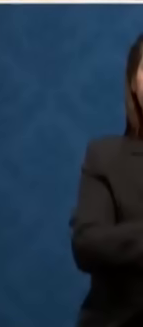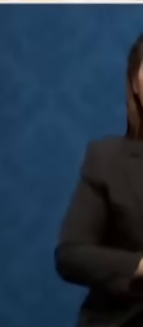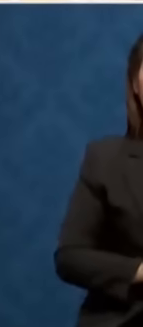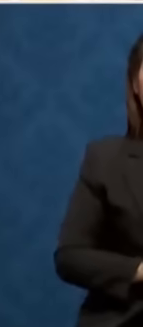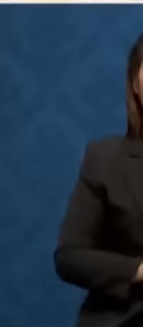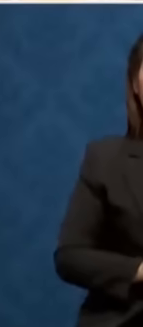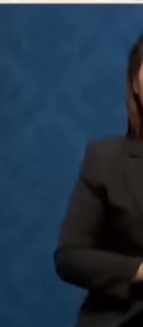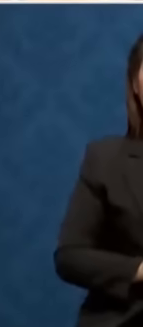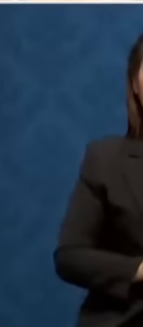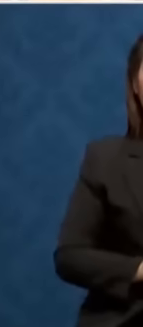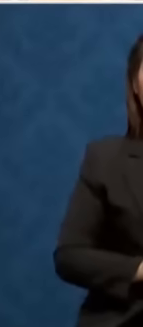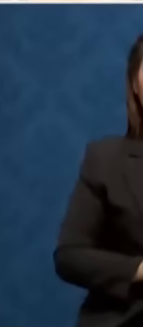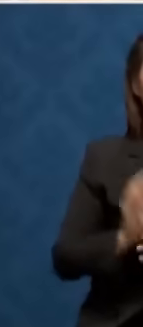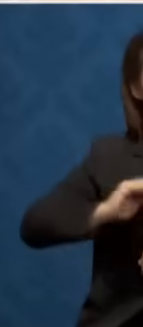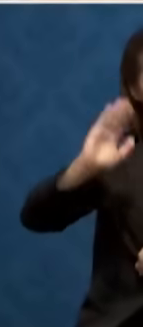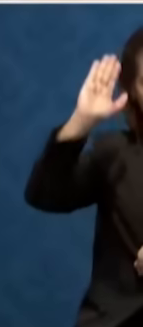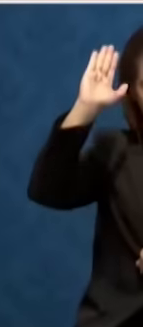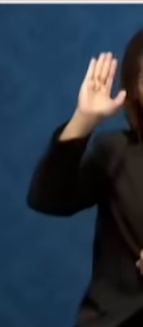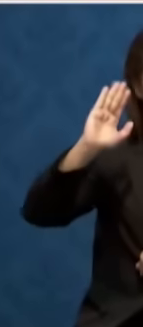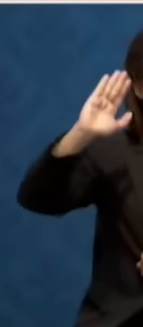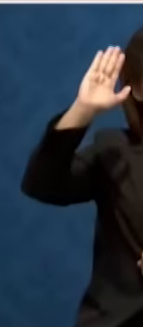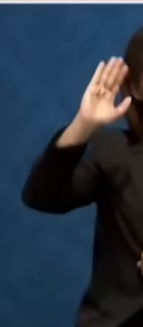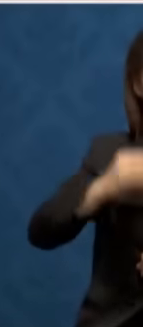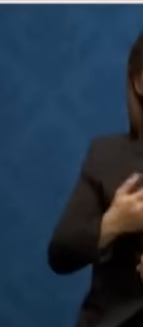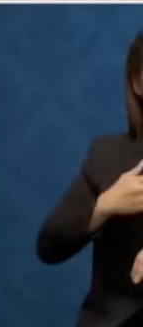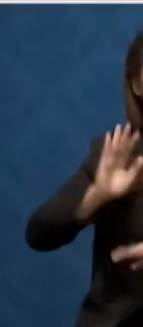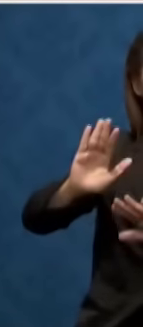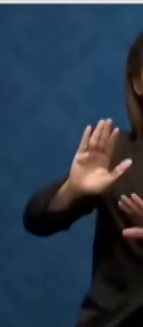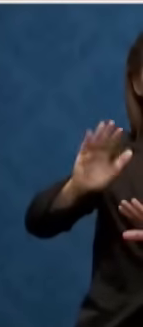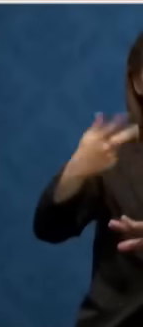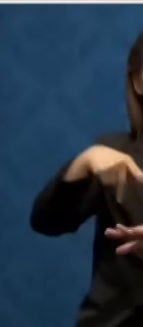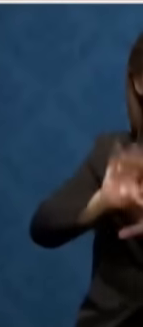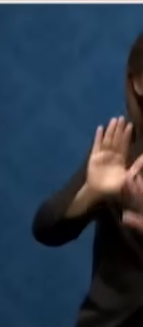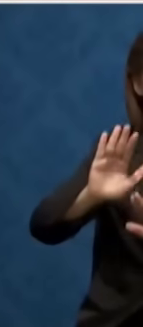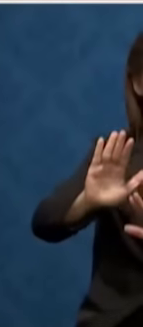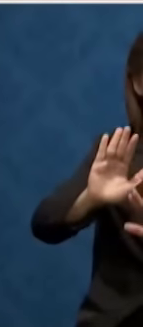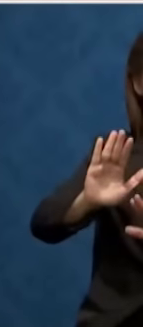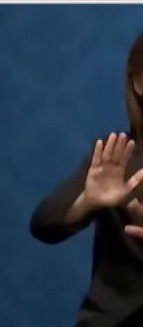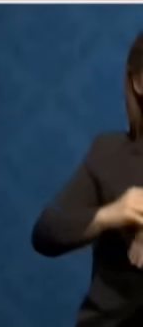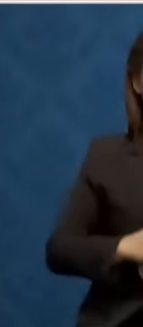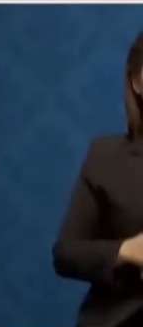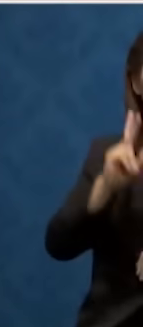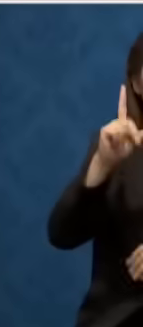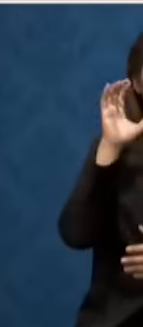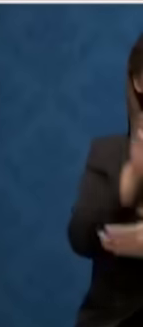้ผิดครับท่านประธานครับกับผม เดี๋ยวขออธิบายก่อนครับผิดข้อบังคับ